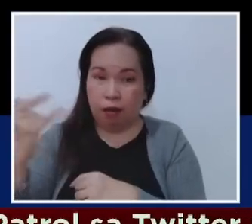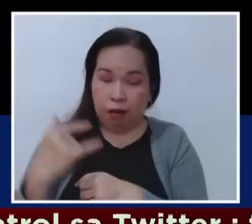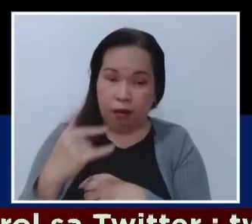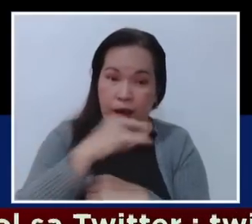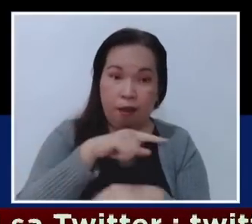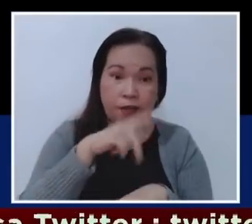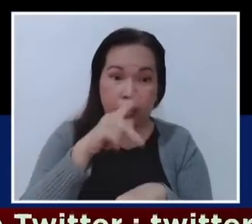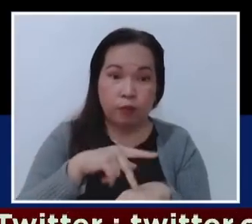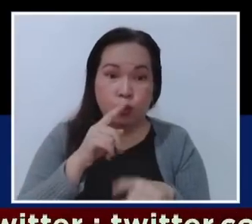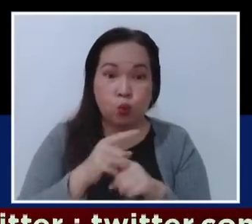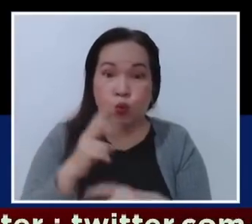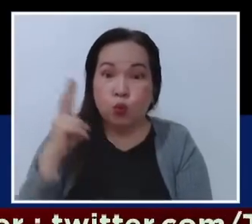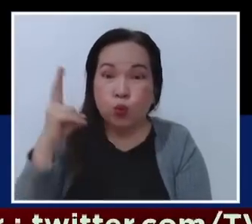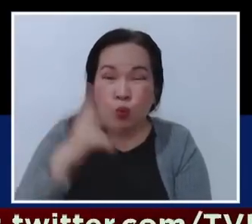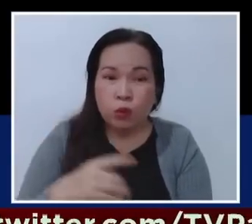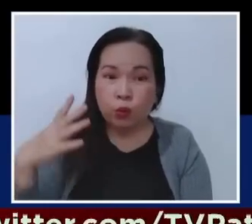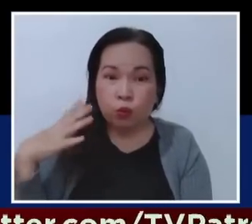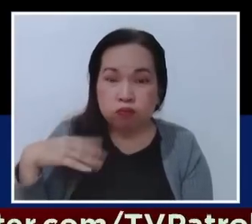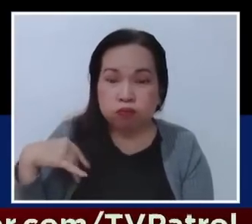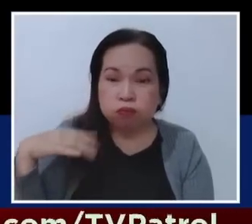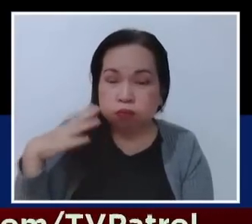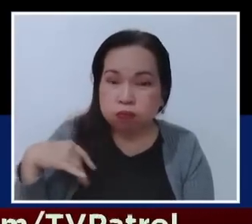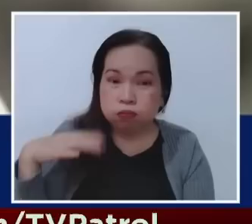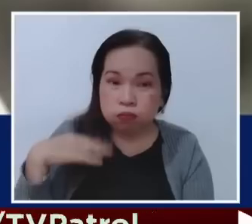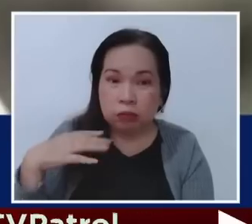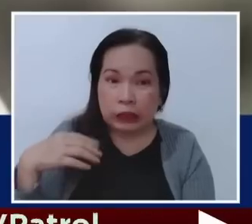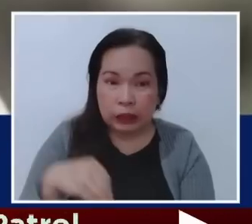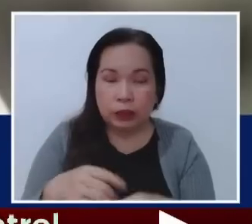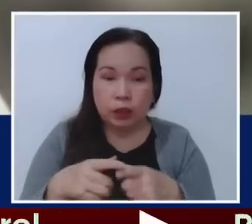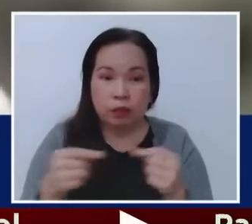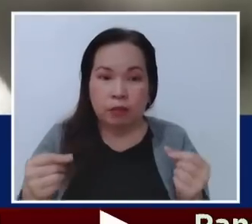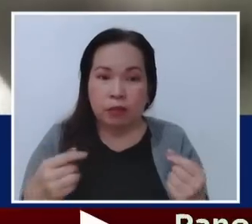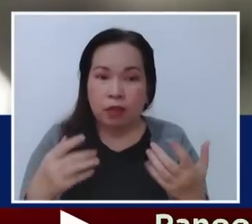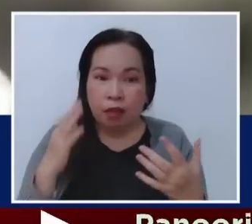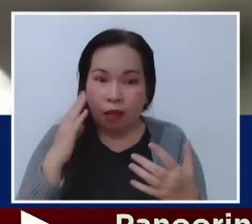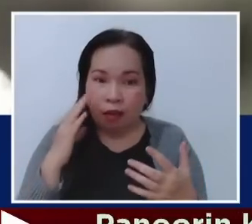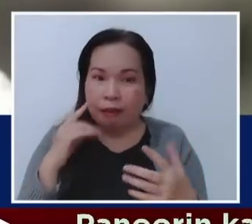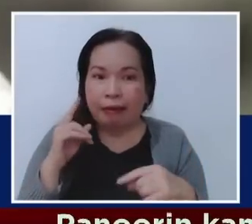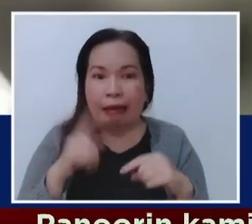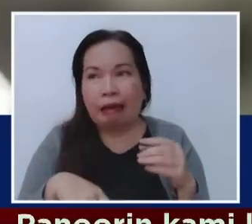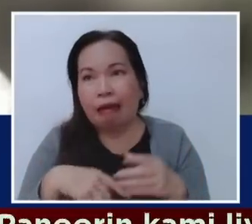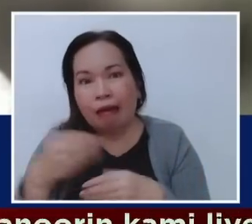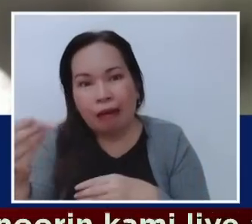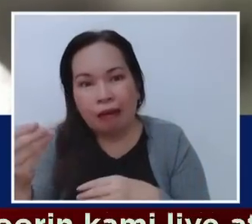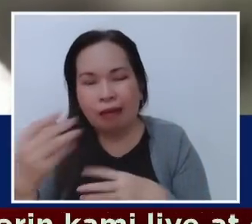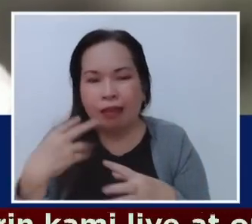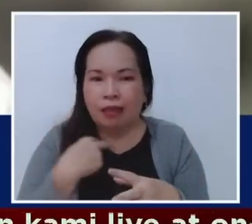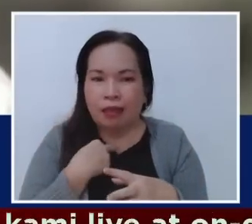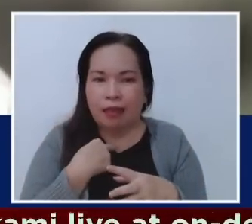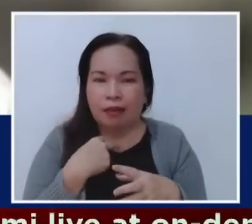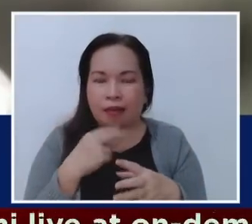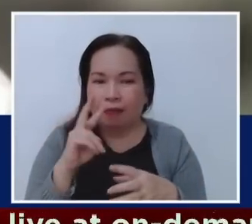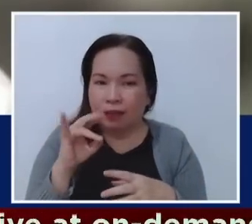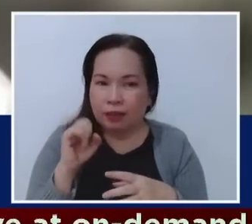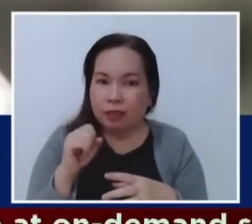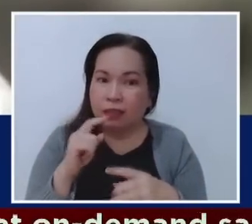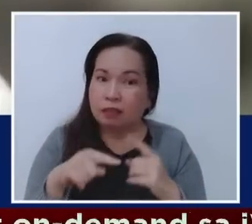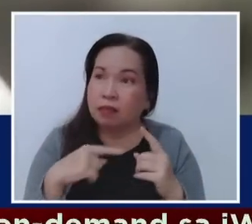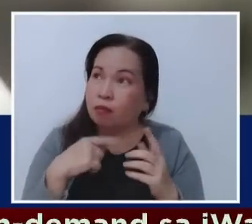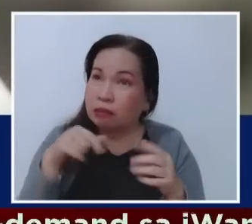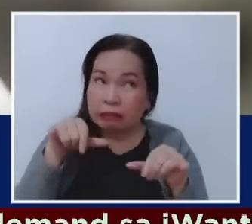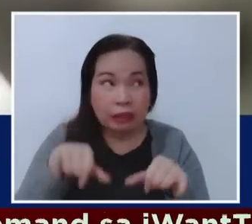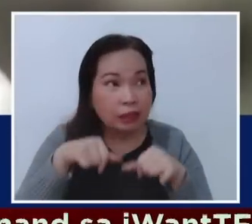ng 2 araw sa loob ng palipara ng Japan. Hindi kami makalampas ng immigration, pinabalik ulit kami. Sabi ko, kung hindi kami makakalampas